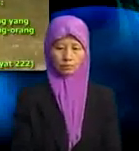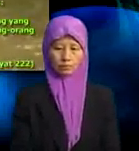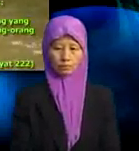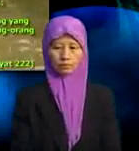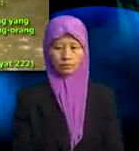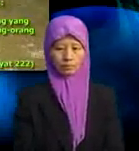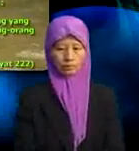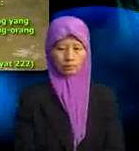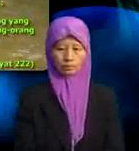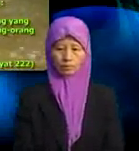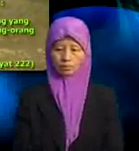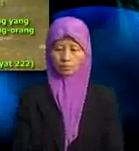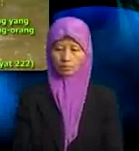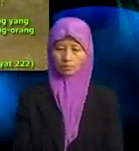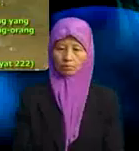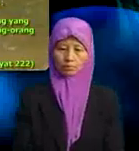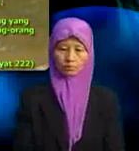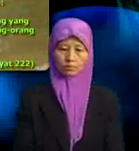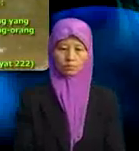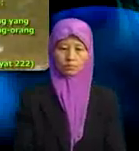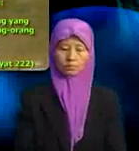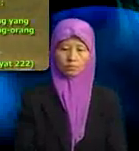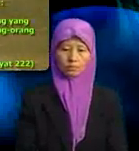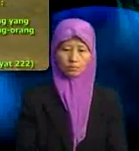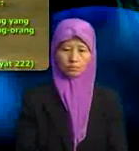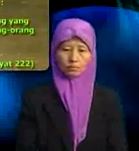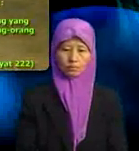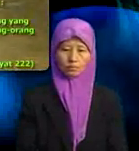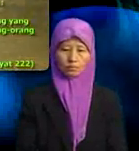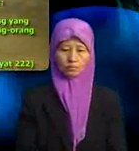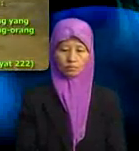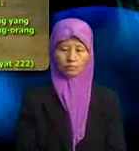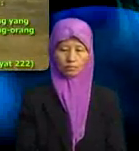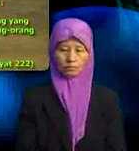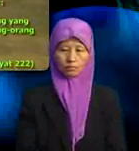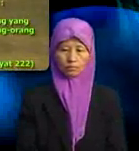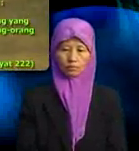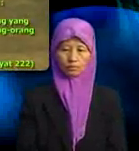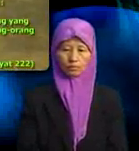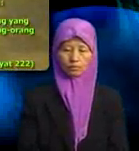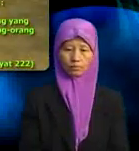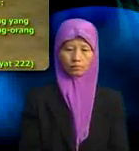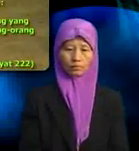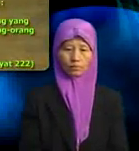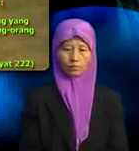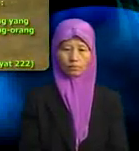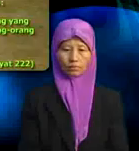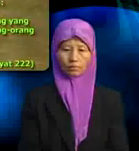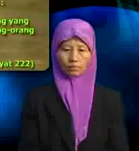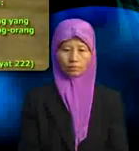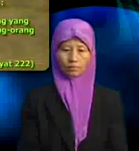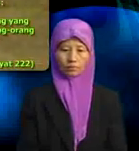Maksudnya, sesungguhnya Allah Subhanahu wa ta'ala menyukai orang-orang yang